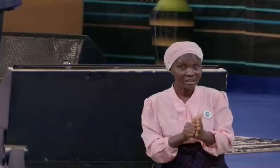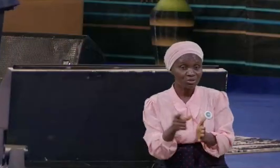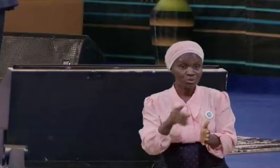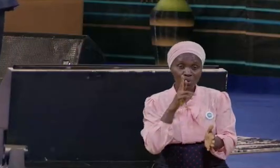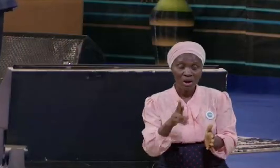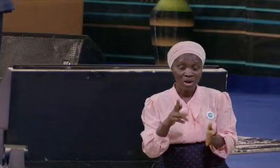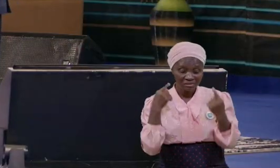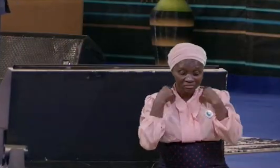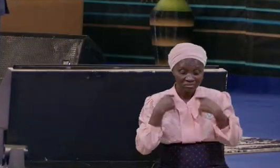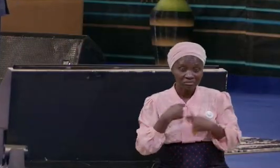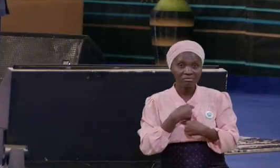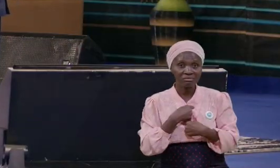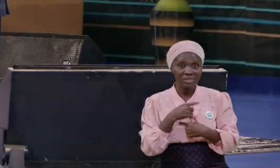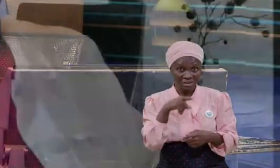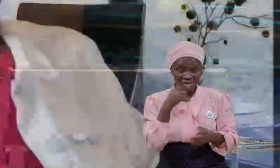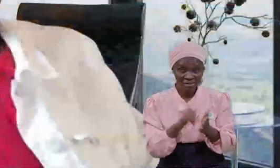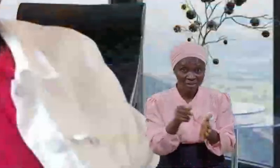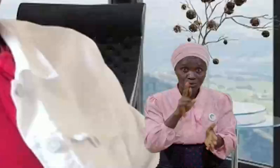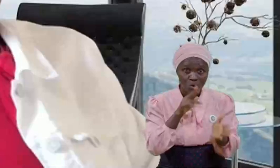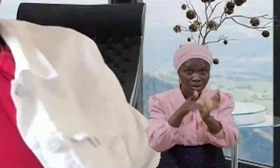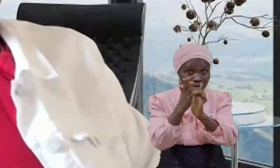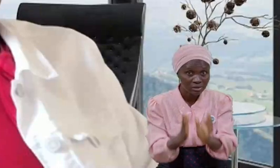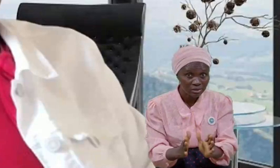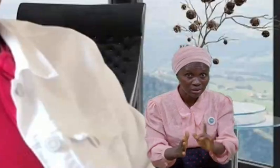chrétien, presque chrétien.